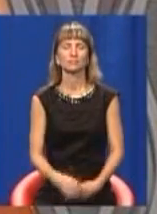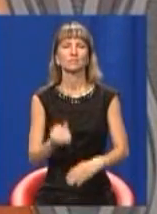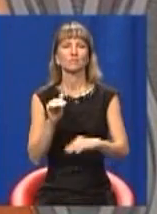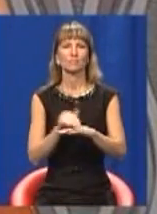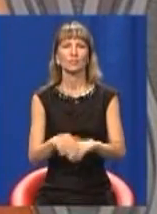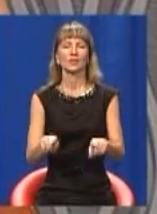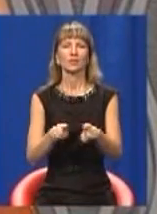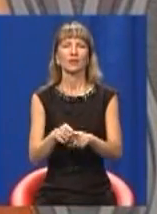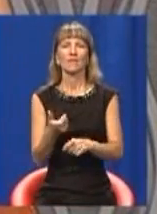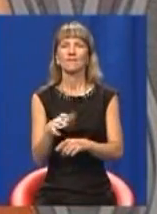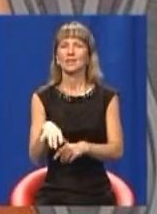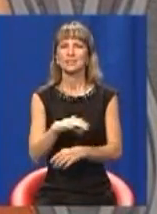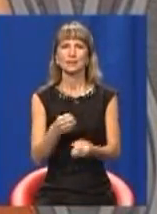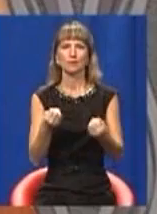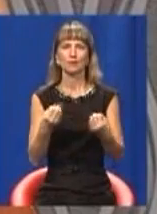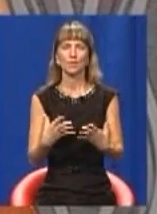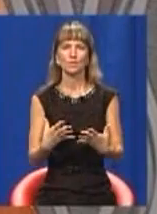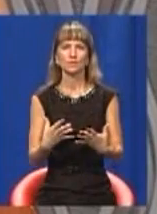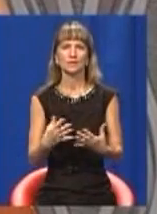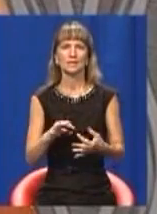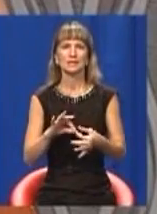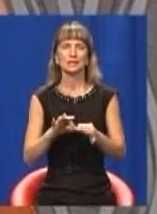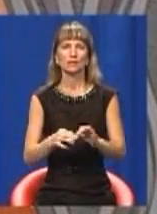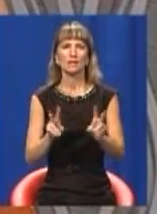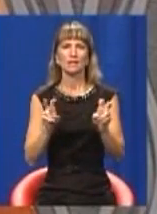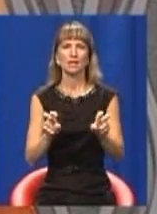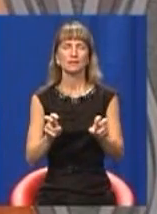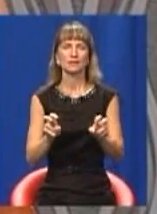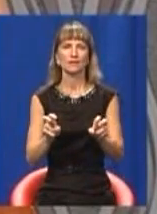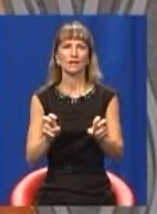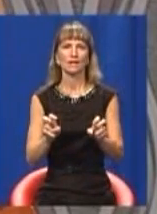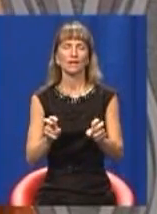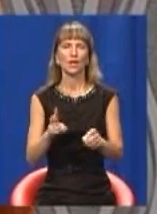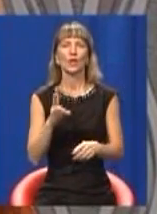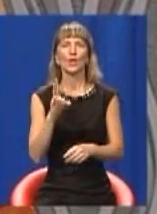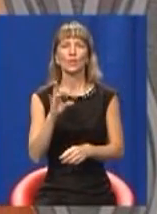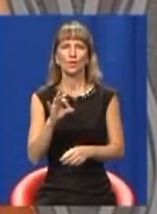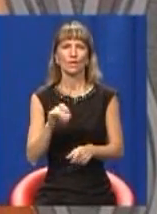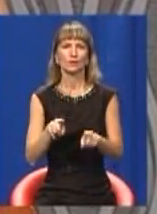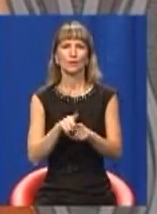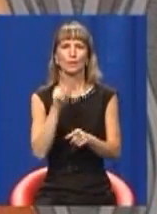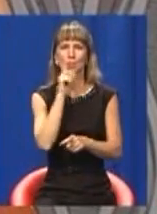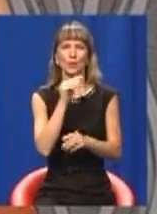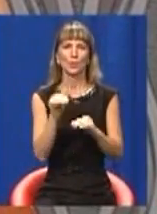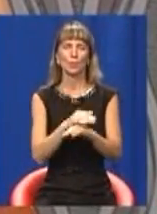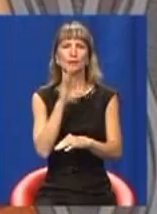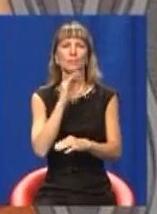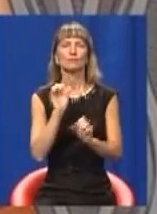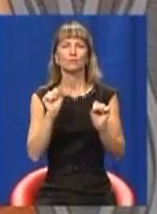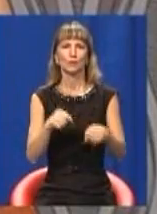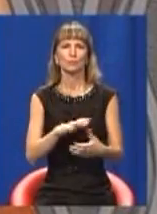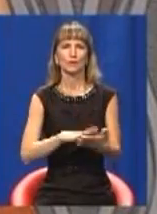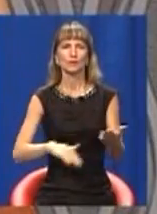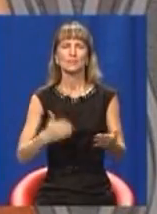Виявляється, отак от це дуже просто, начебто така навіть складна назва, брутальна трохи назва, але такий невеличкий добрий песик, який може